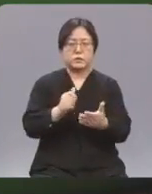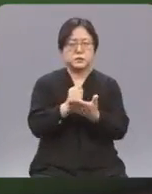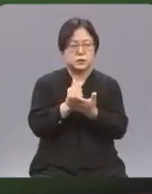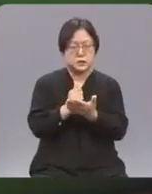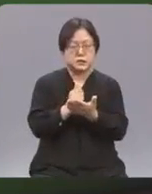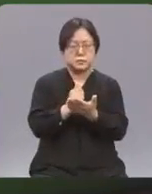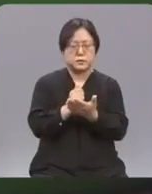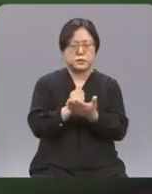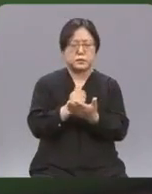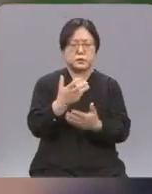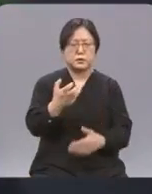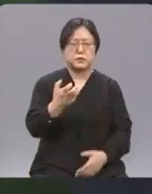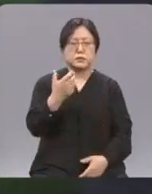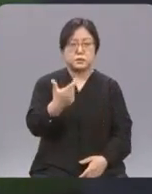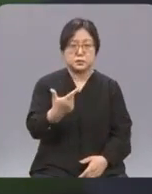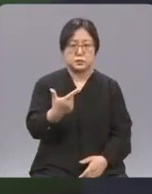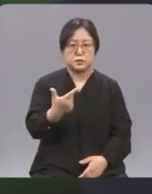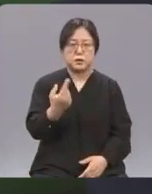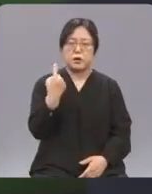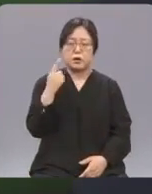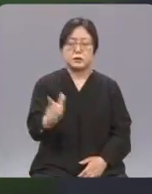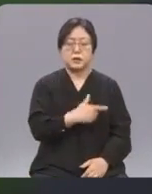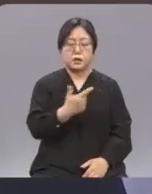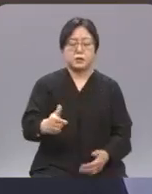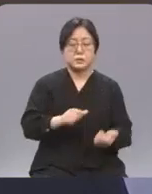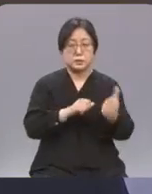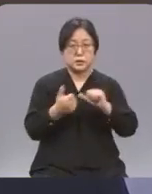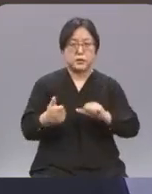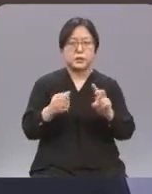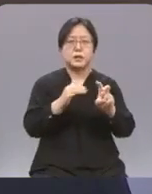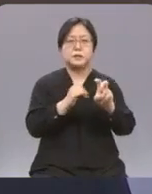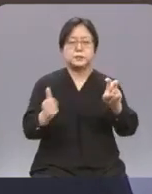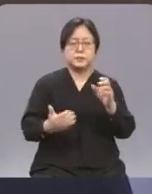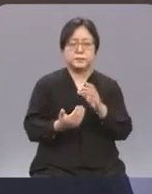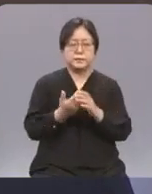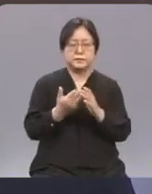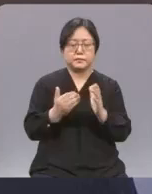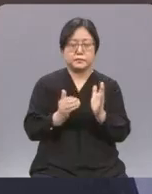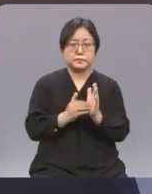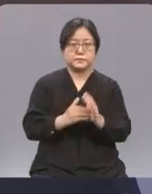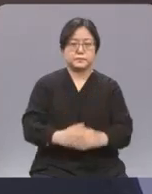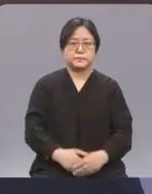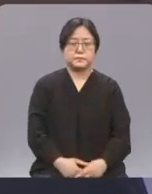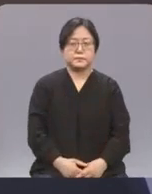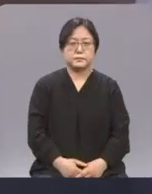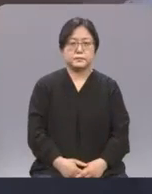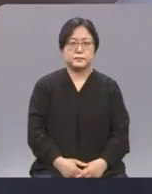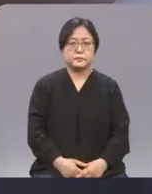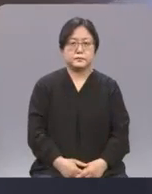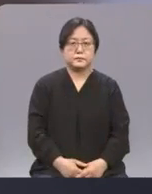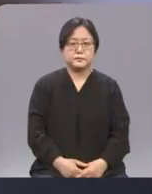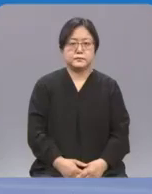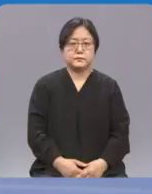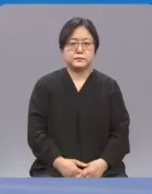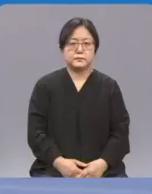위중증 환자는 86명이고 어제 하루 사망자는 20명이 발생했습니다.